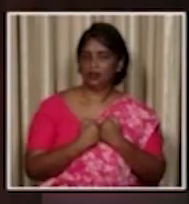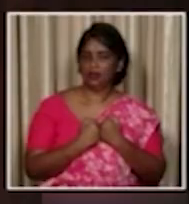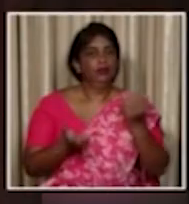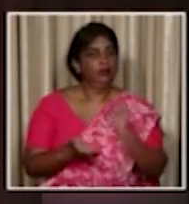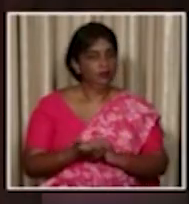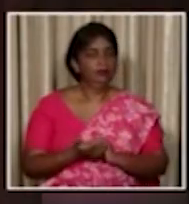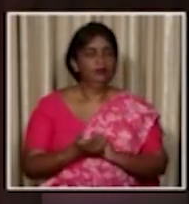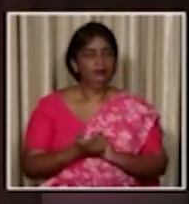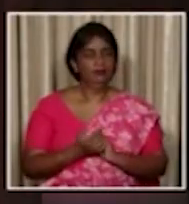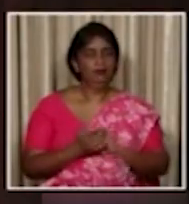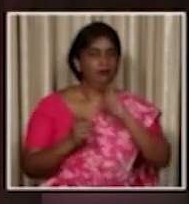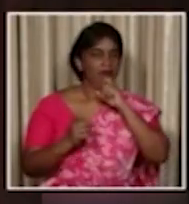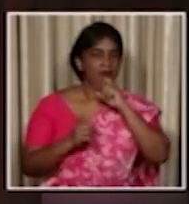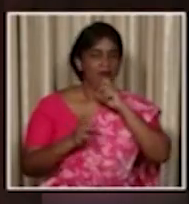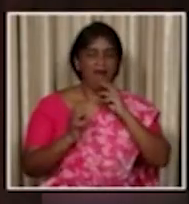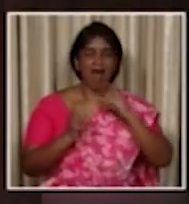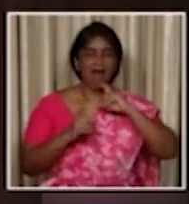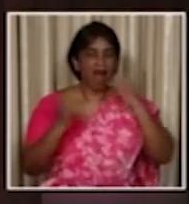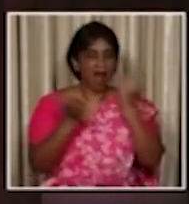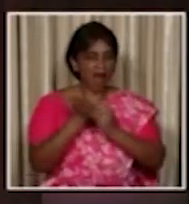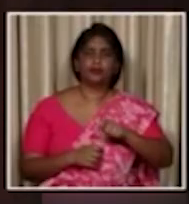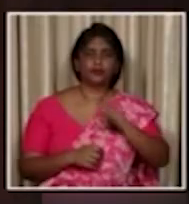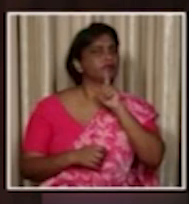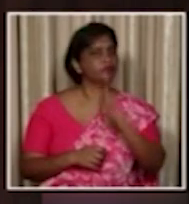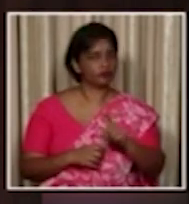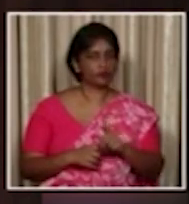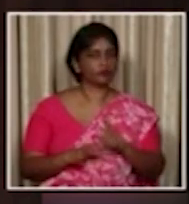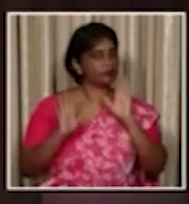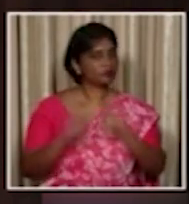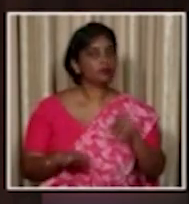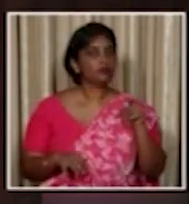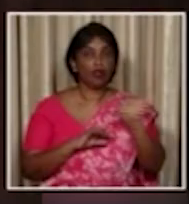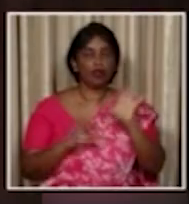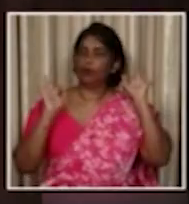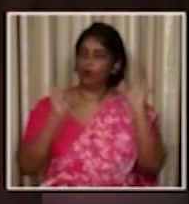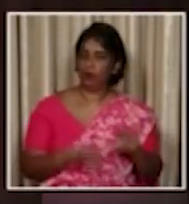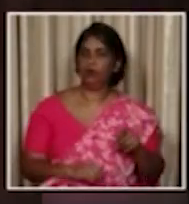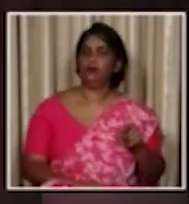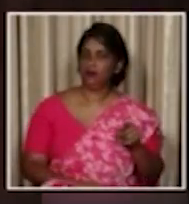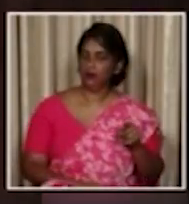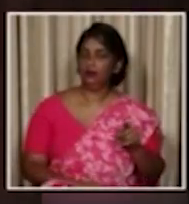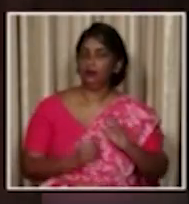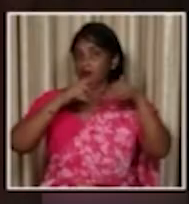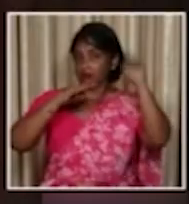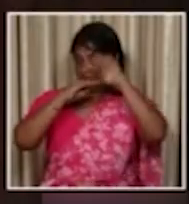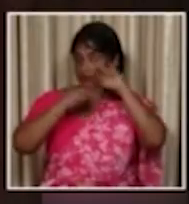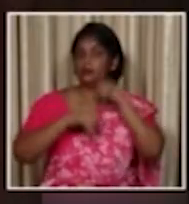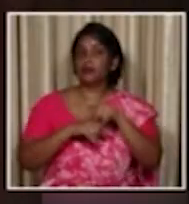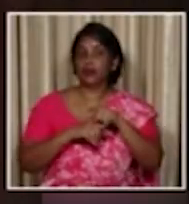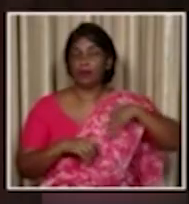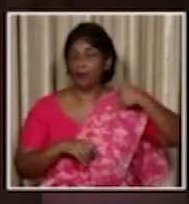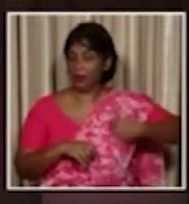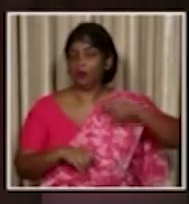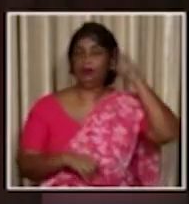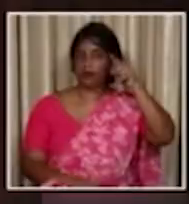තියෙන්නේ තව අභියාචන අධිකරණයට විනිශ්චයකරු 5 දෙනෙක් පත් කරන්න ඕනේ. එතකොට ඒකපත් කරන්නෙත් නැහැ. එතකොට ඊළඟට උඩ තියෙනවා